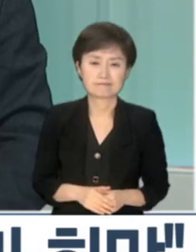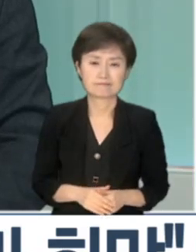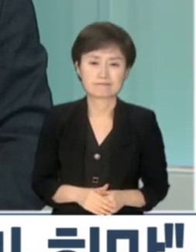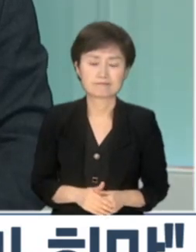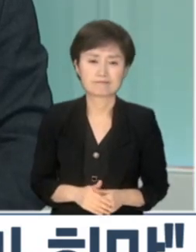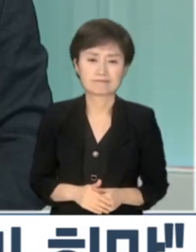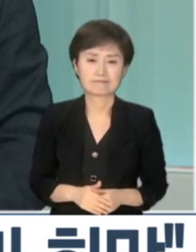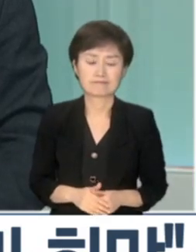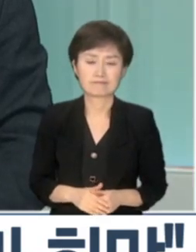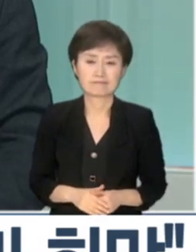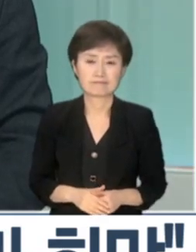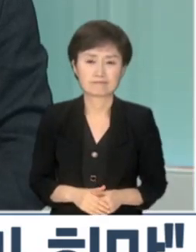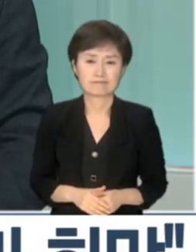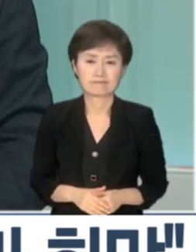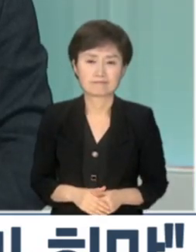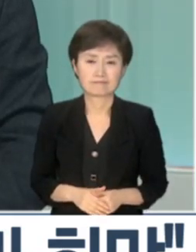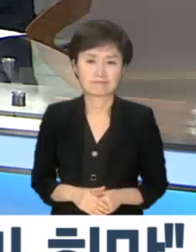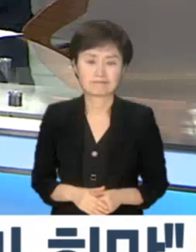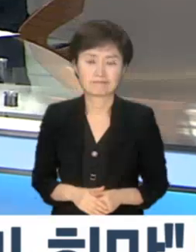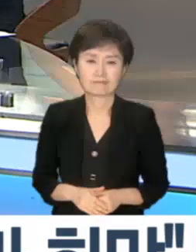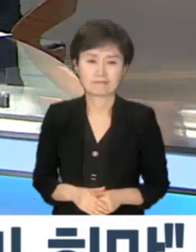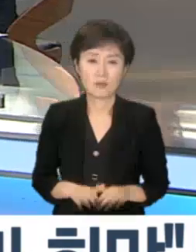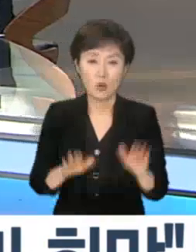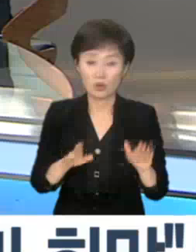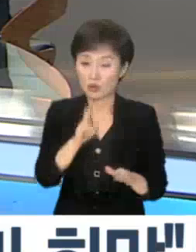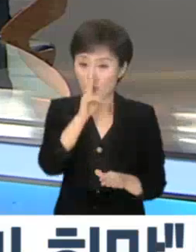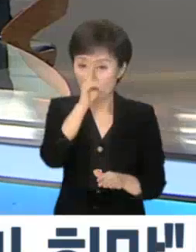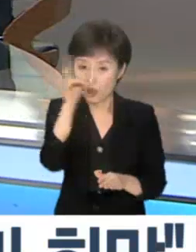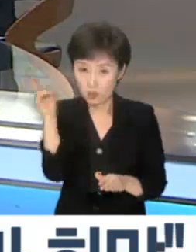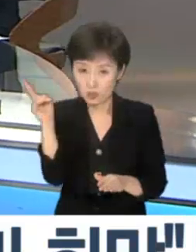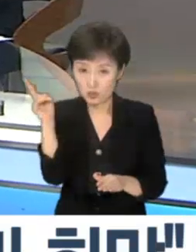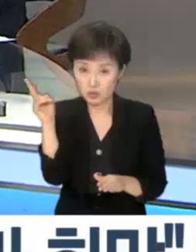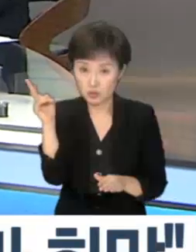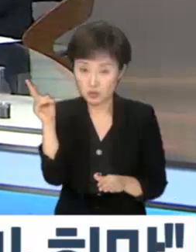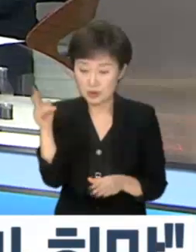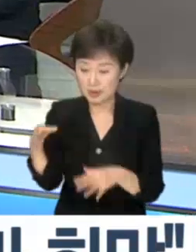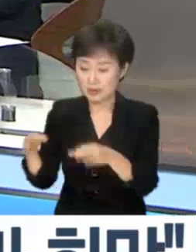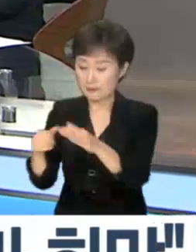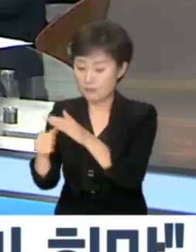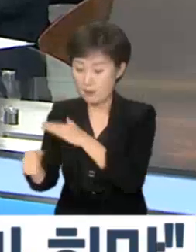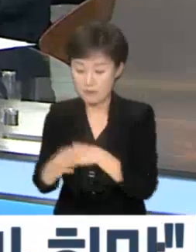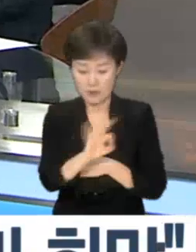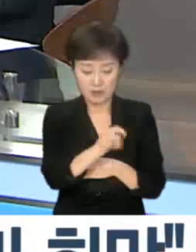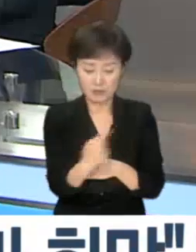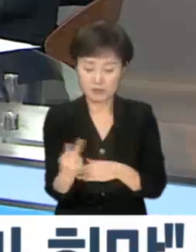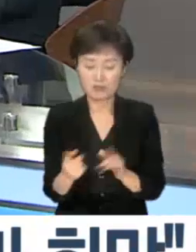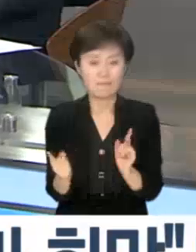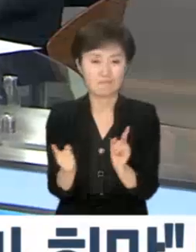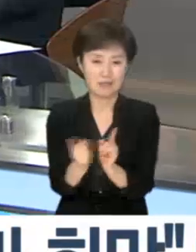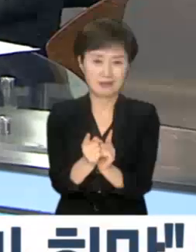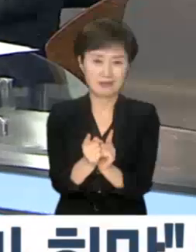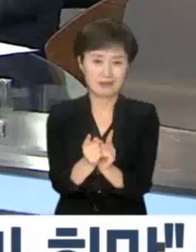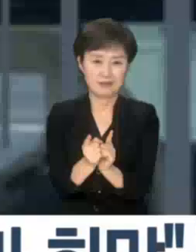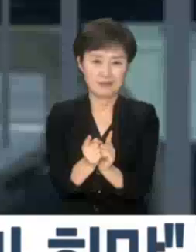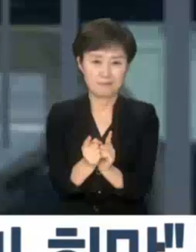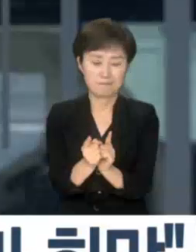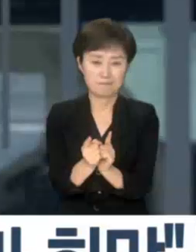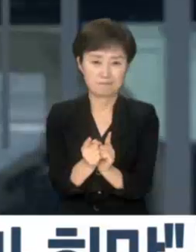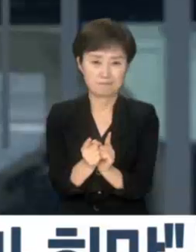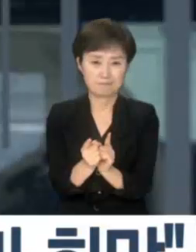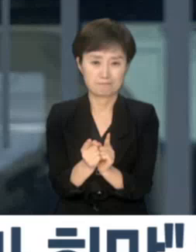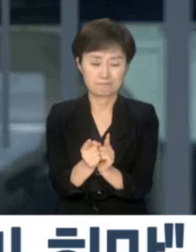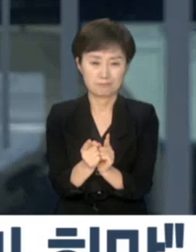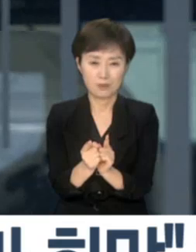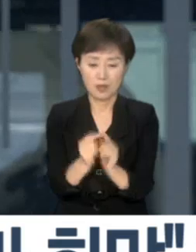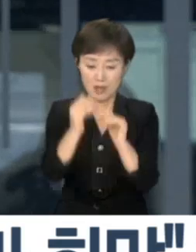같습니다. 일단은 오후에 또 여러 번 말씀드렸지만 회동에 있습니다. 그래서 여기서는 이제 저희가